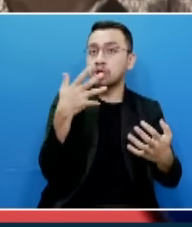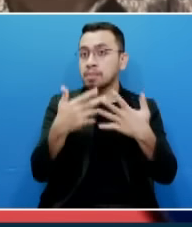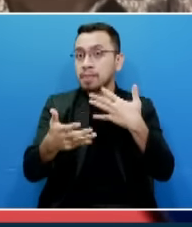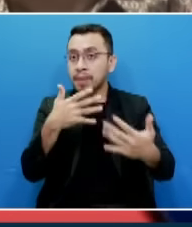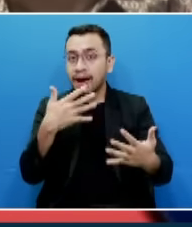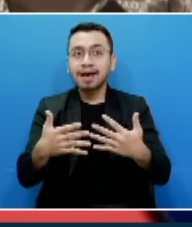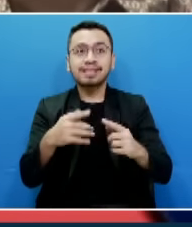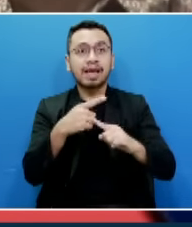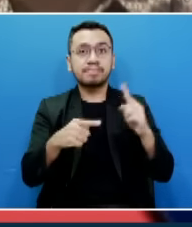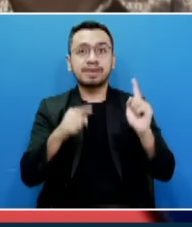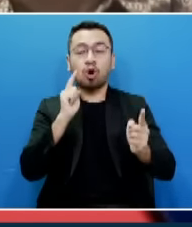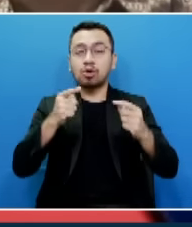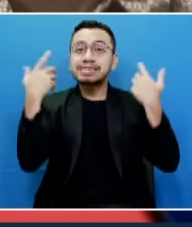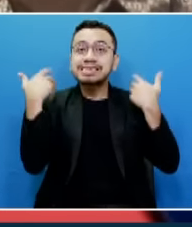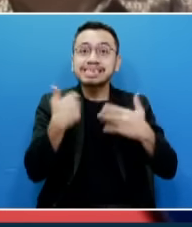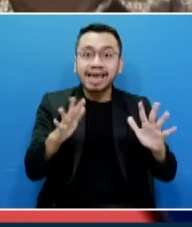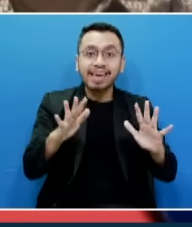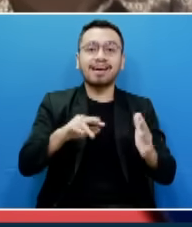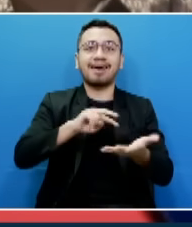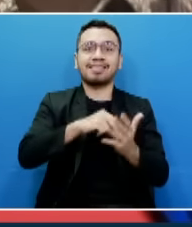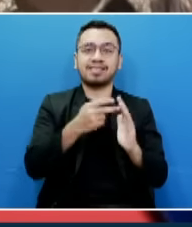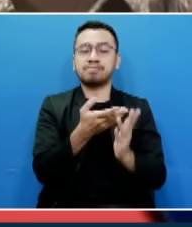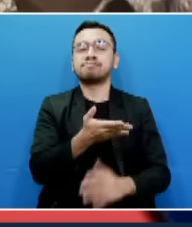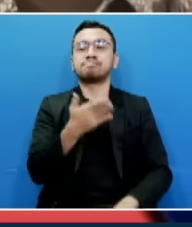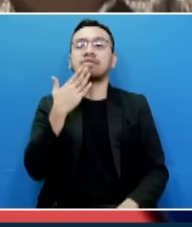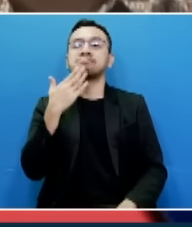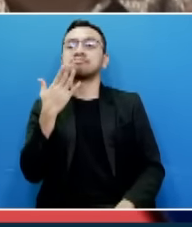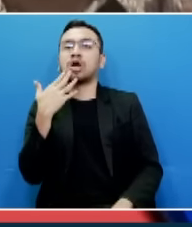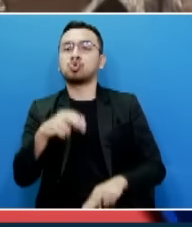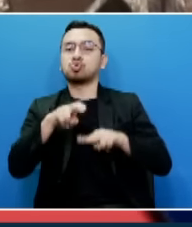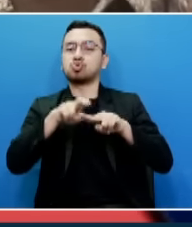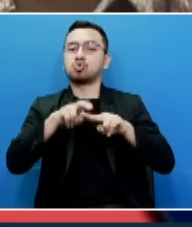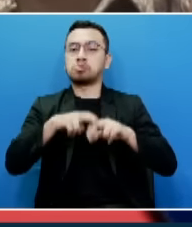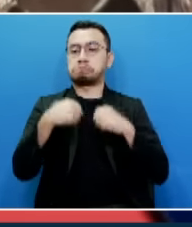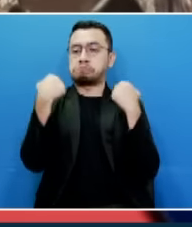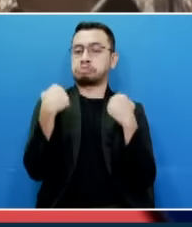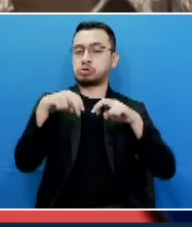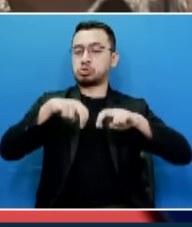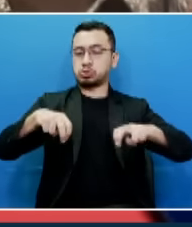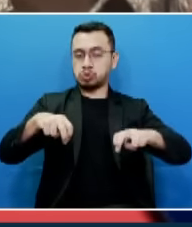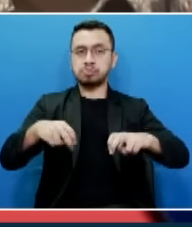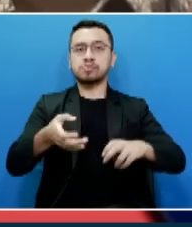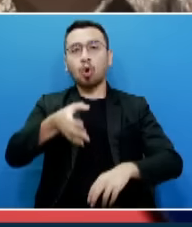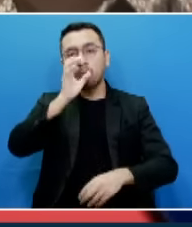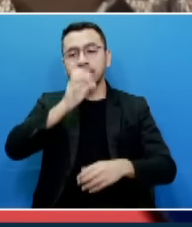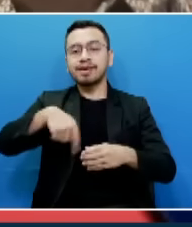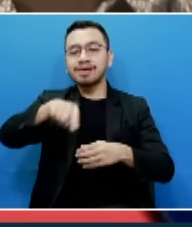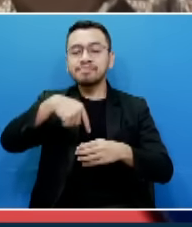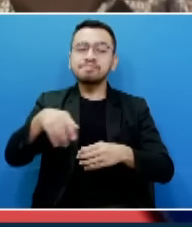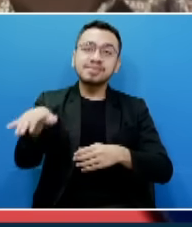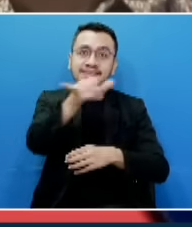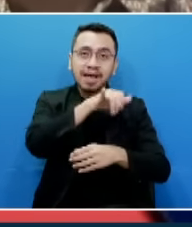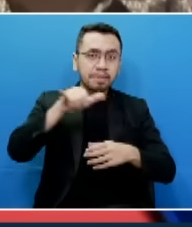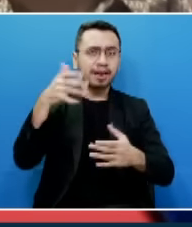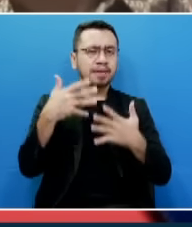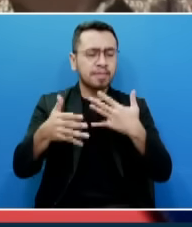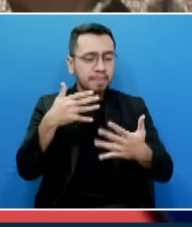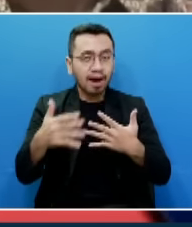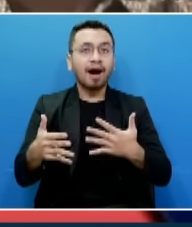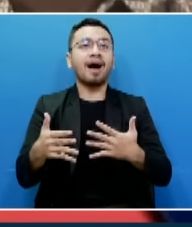ngopi-ngopi duduk dan salam-salaman dan ketawa-ketawa misalnya begitu ya Nah mudah-mudahan seperti itu kita menafsirkan yang tadi jadi